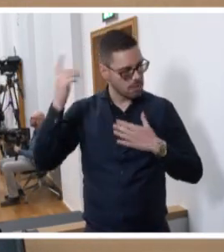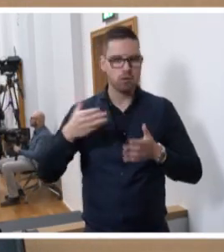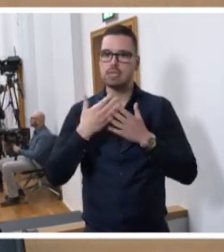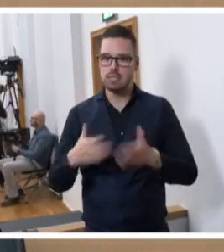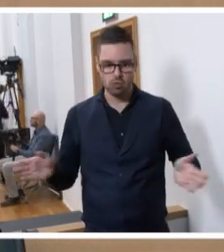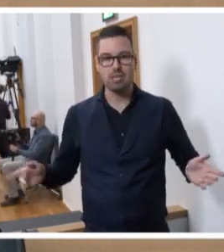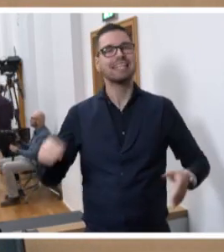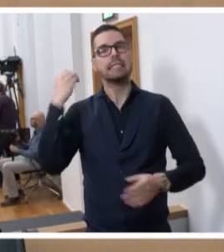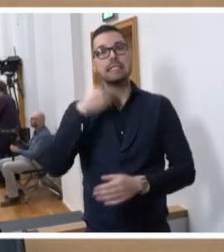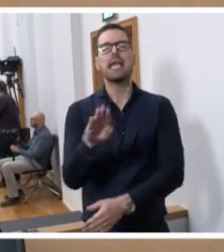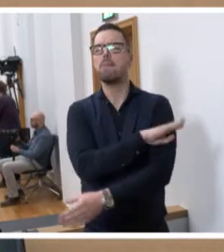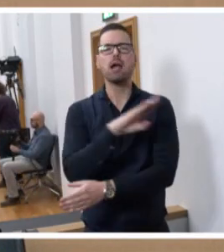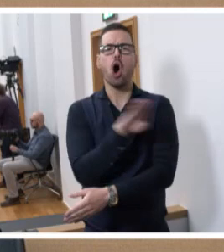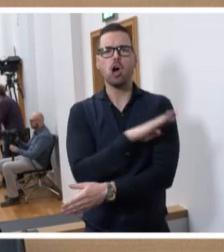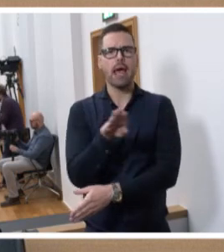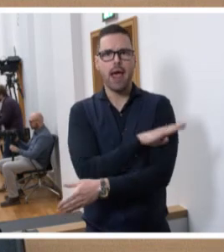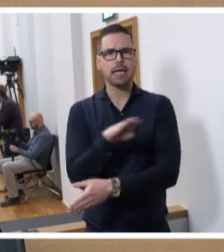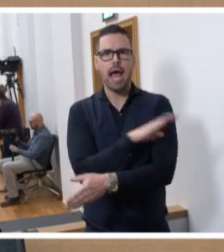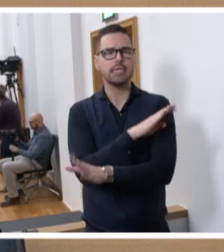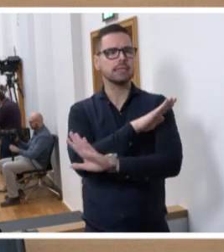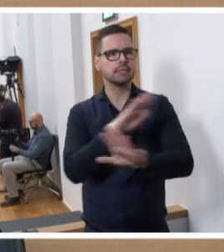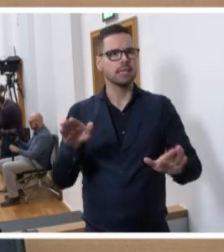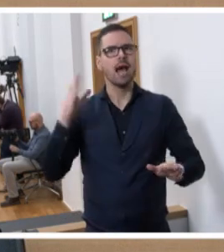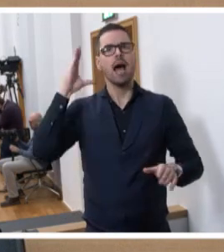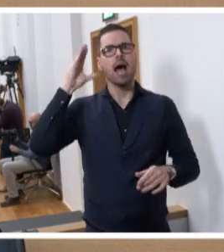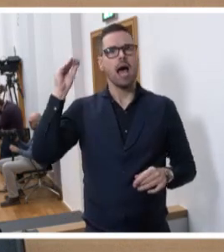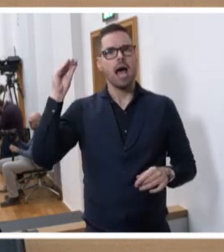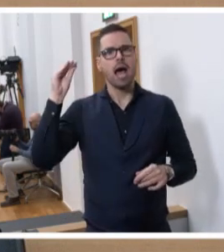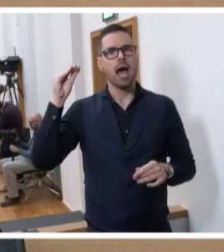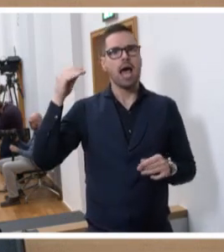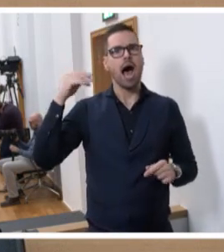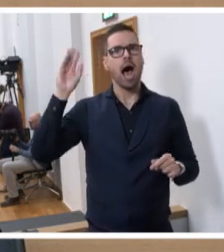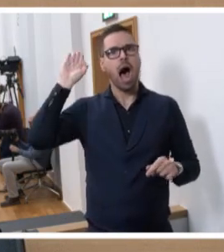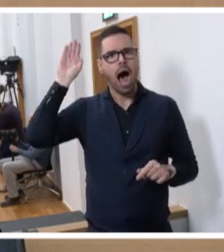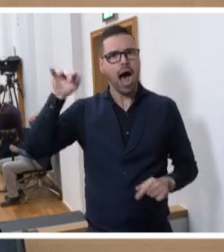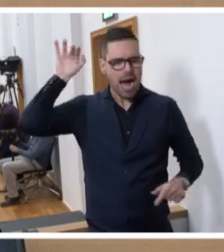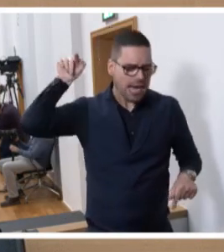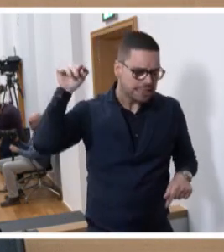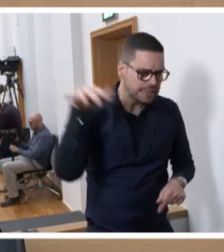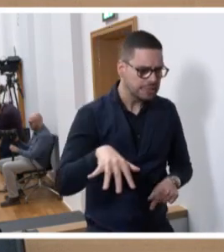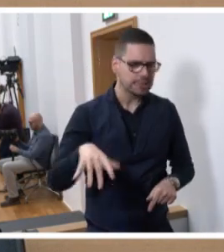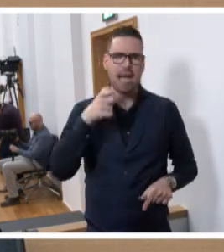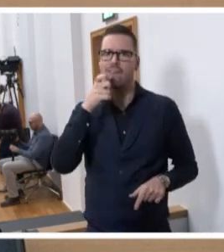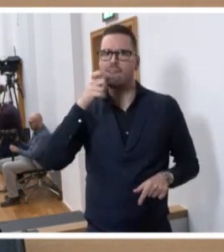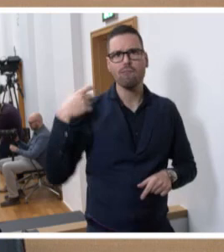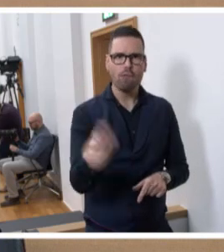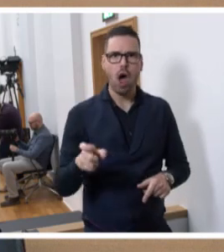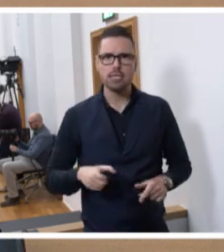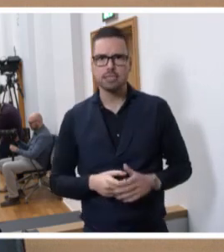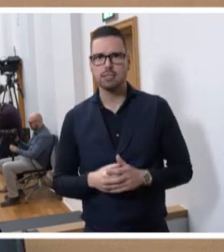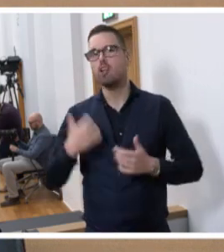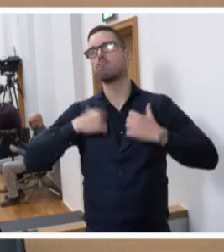und das und Kollegen mehr Abgeordneter hast das Wort ich bitte noch mal zur Ruhe vielleicht manchmal weh ne